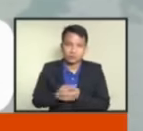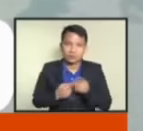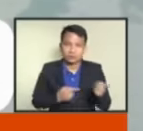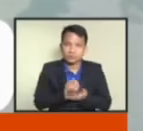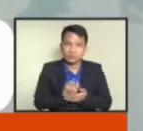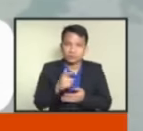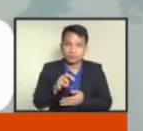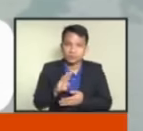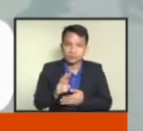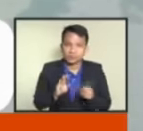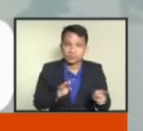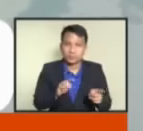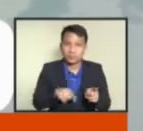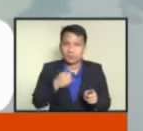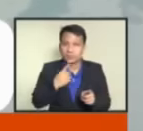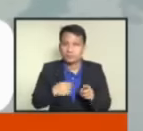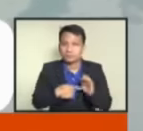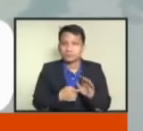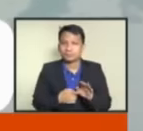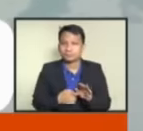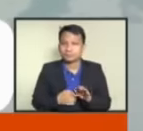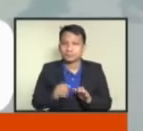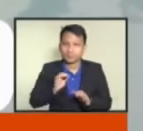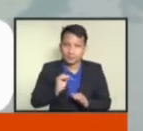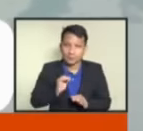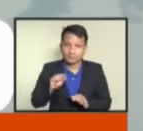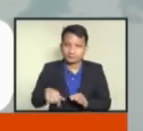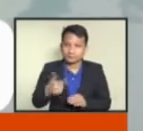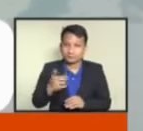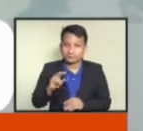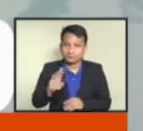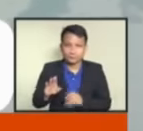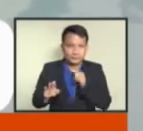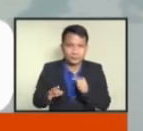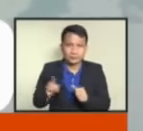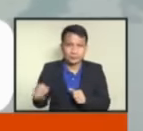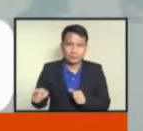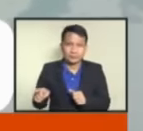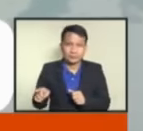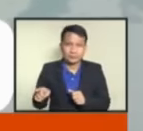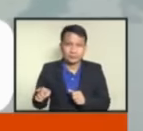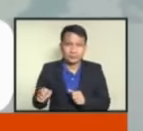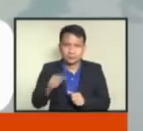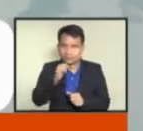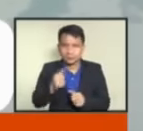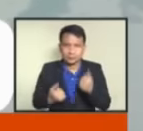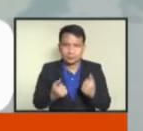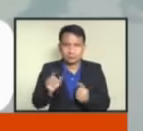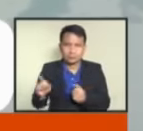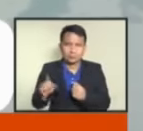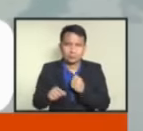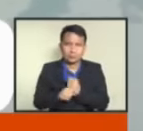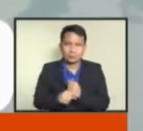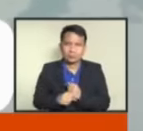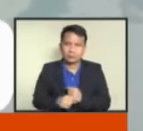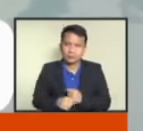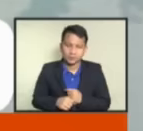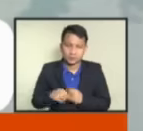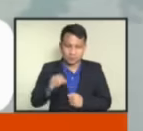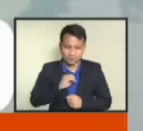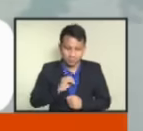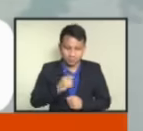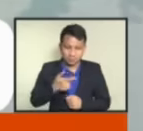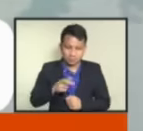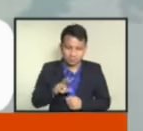po siya, sir, sa Grab, sir, actually sa amin po yung Grab. Oh! Hindi po siya, sir, nag-grab ng maayos. Wala po talaga siyang kita, sir. So sa inyo sir na yung Grab,